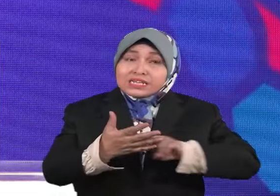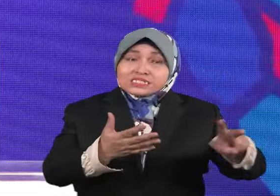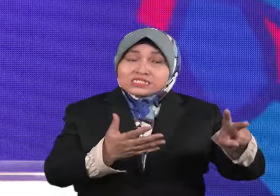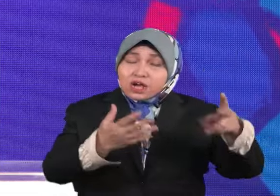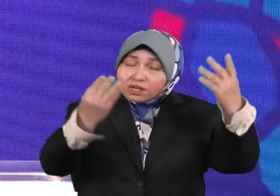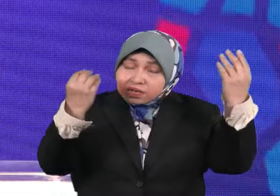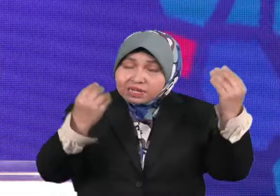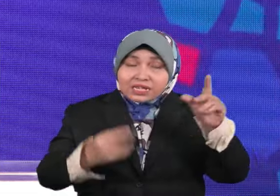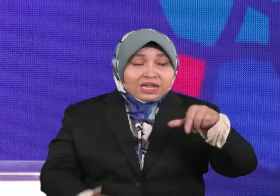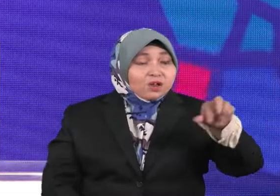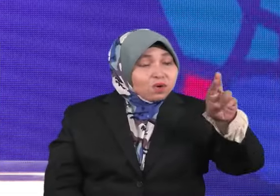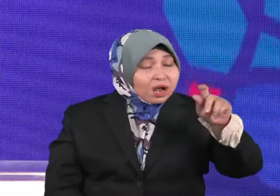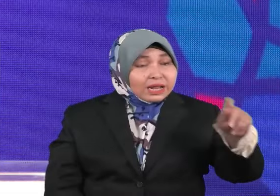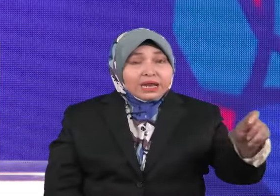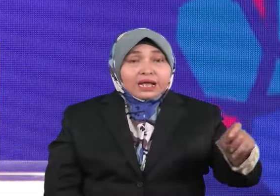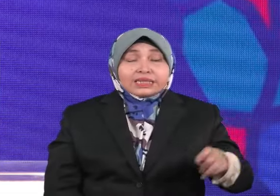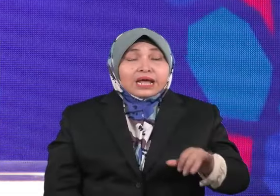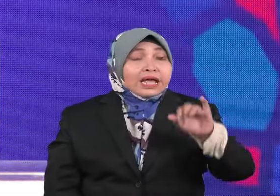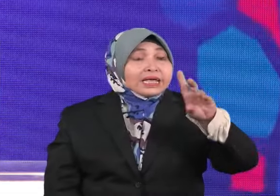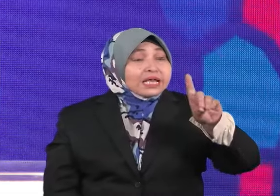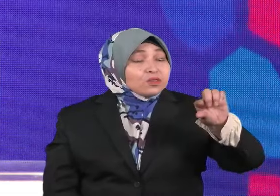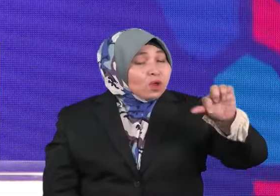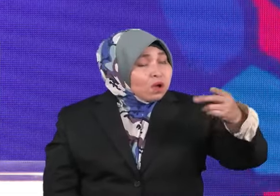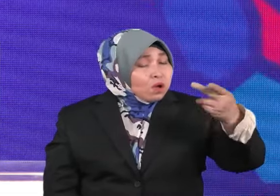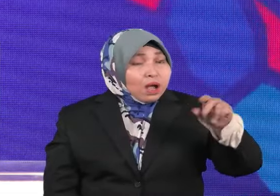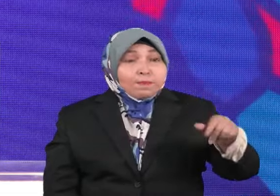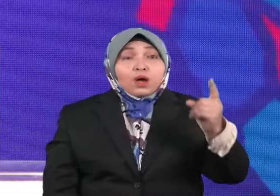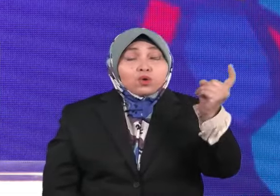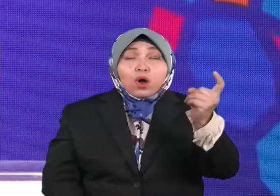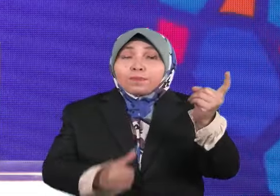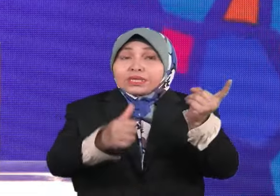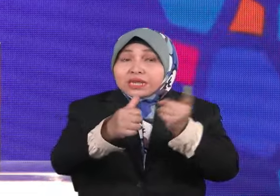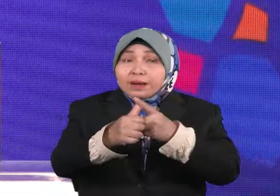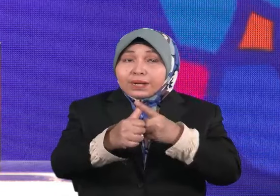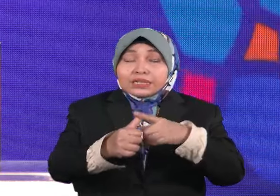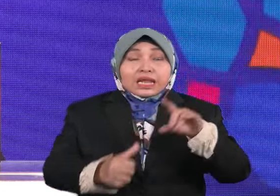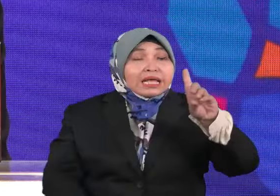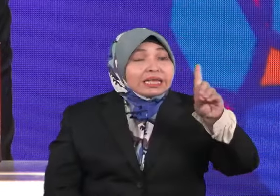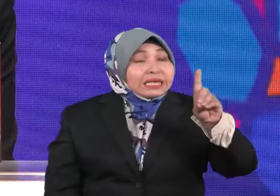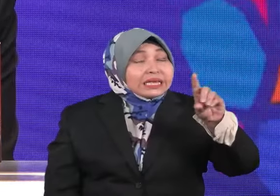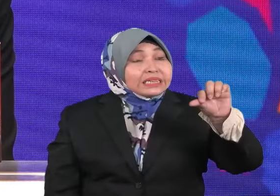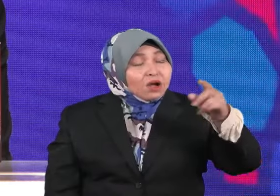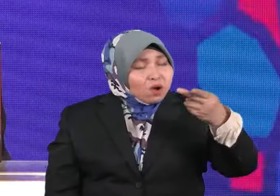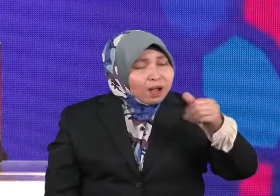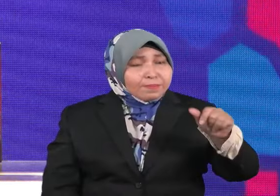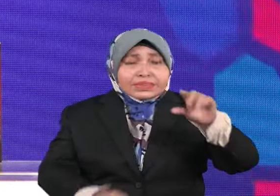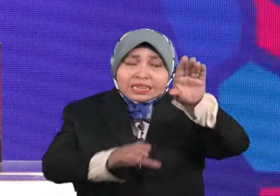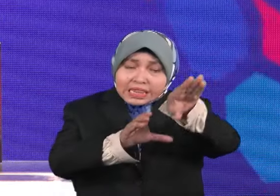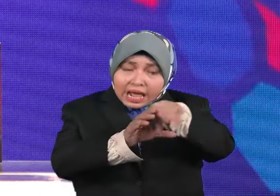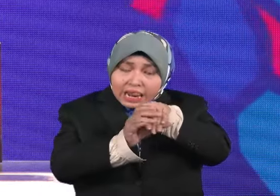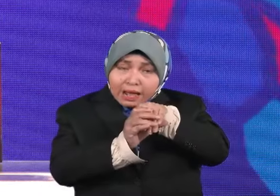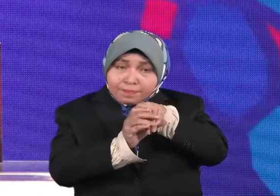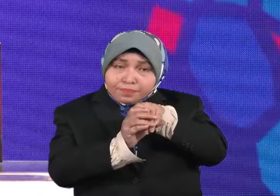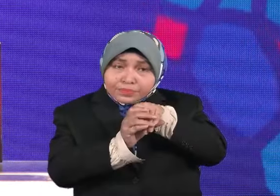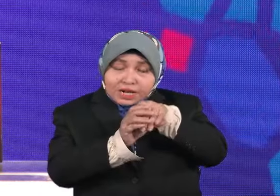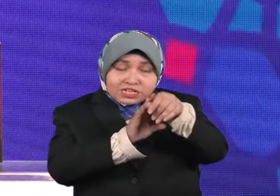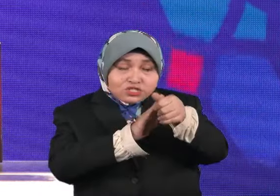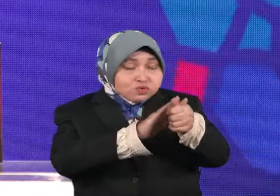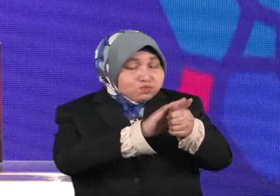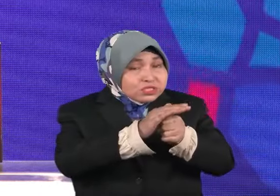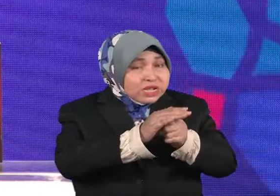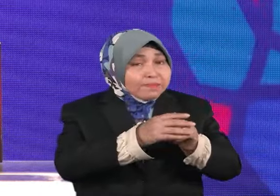dipanggil bacaan secara idgham. Ra yang pertama tu diidghamkan ke dalam Ra yang kedua. Salah satu